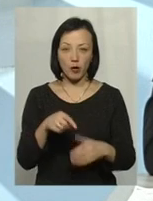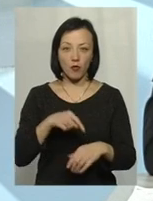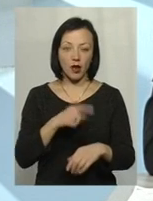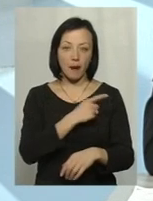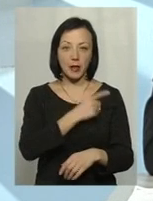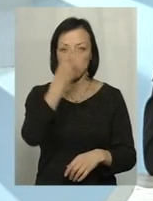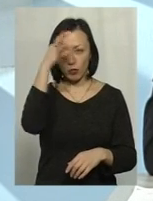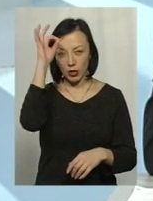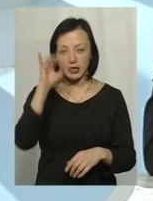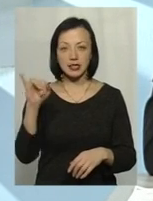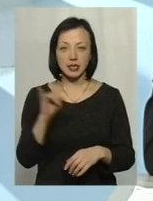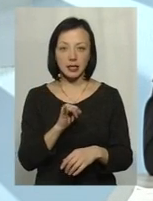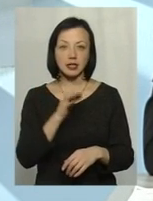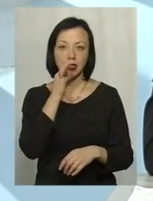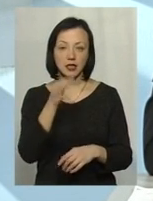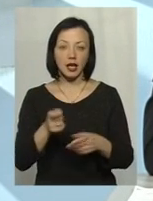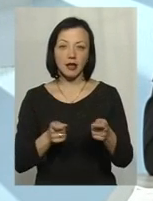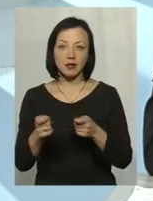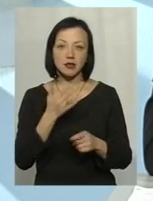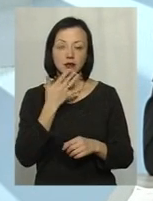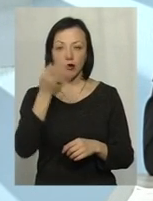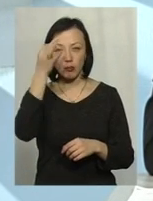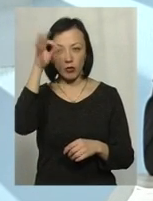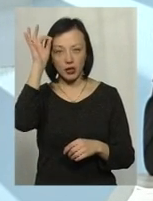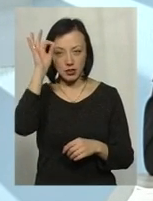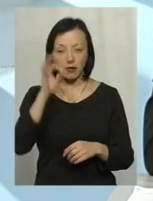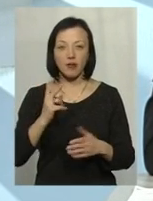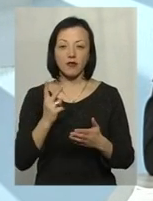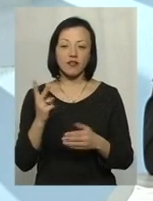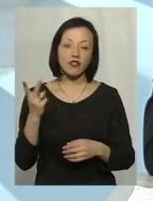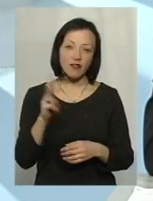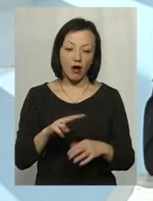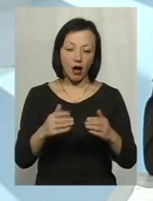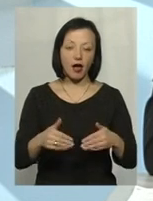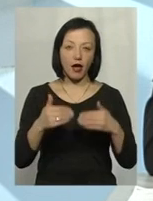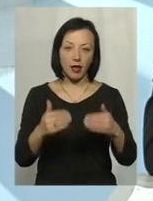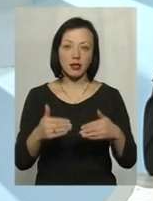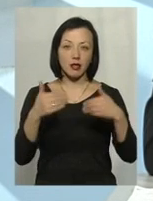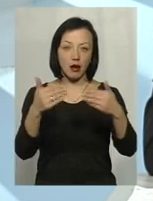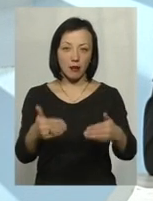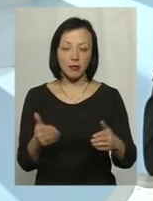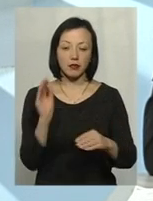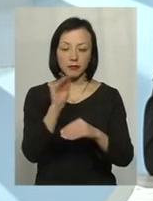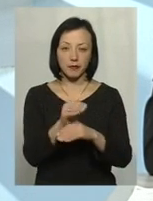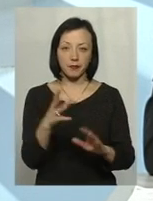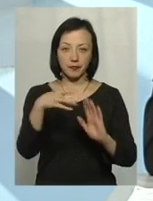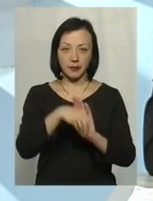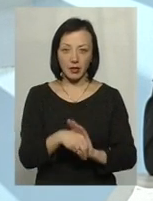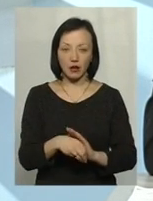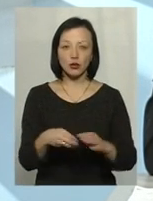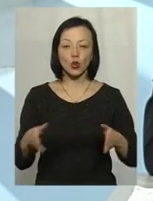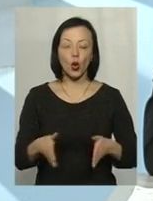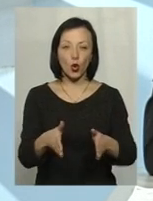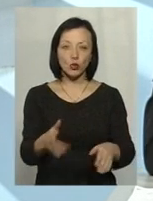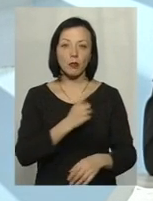патрульної поліції. І так, як сказано керівництвом Національної поліції, в два етапи сьогодні буде вкомплектовано дорожню